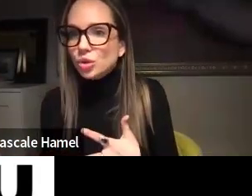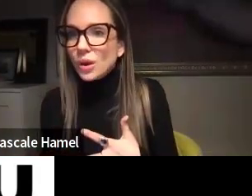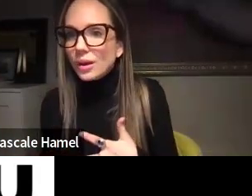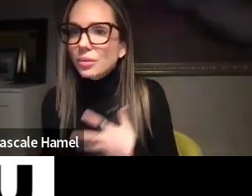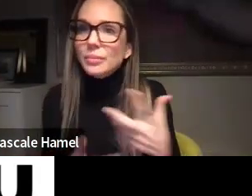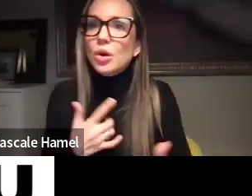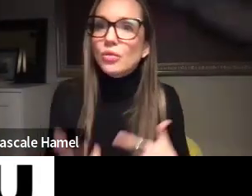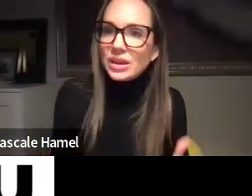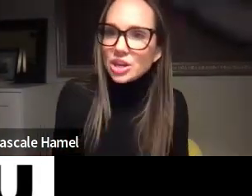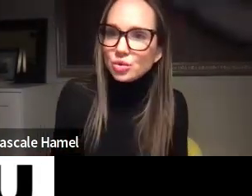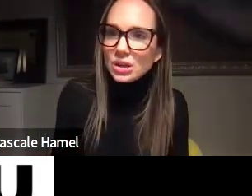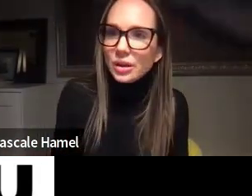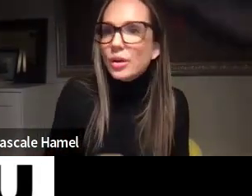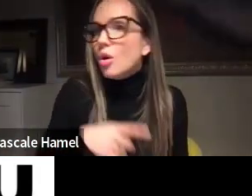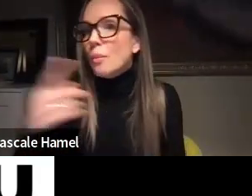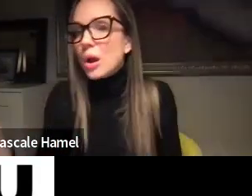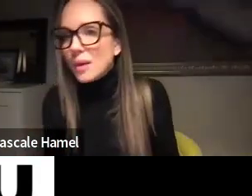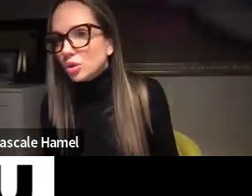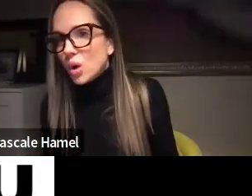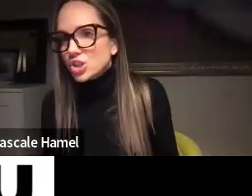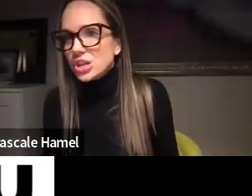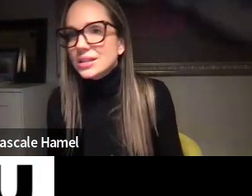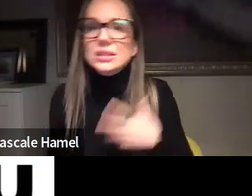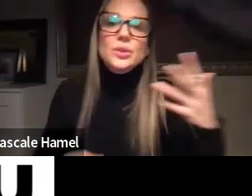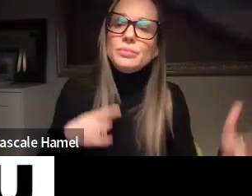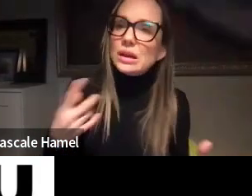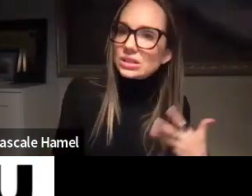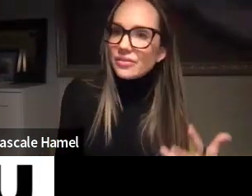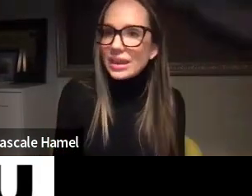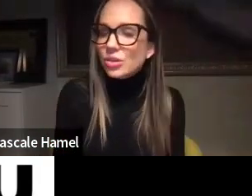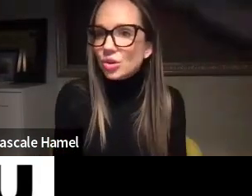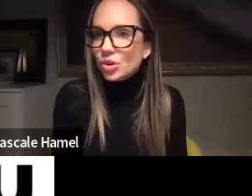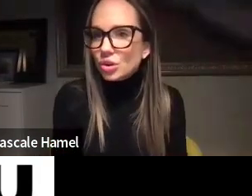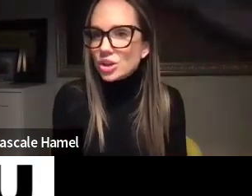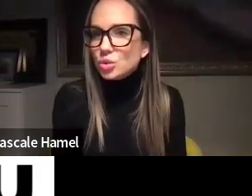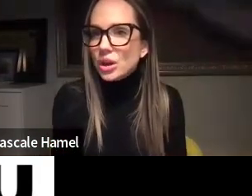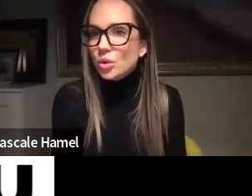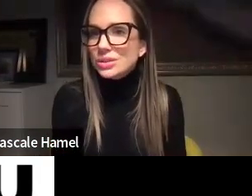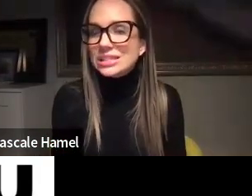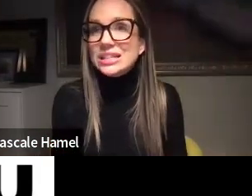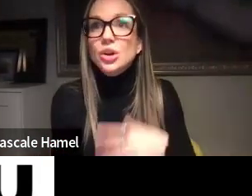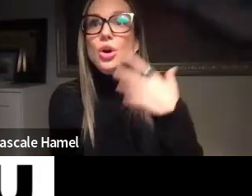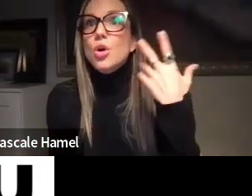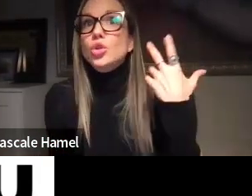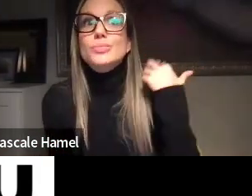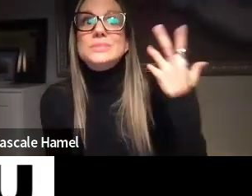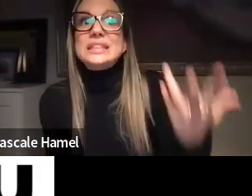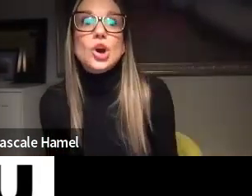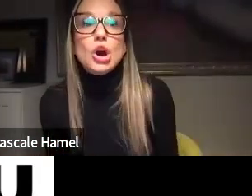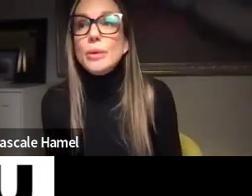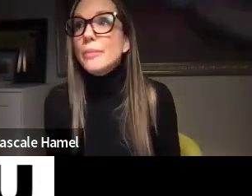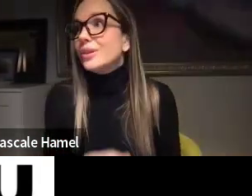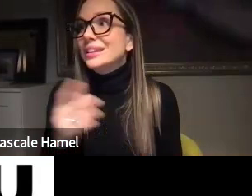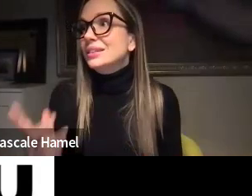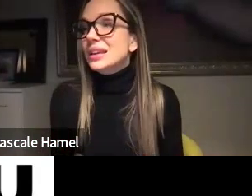avec le manteau de cuir. Mais là, on vient d'ajouter, on met un manteau en jeans, et là, ça vient d'ajouter un autre style. On a une